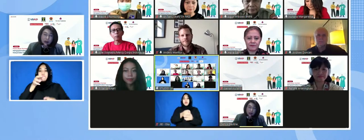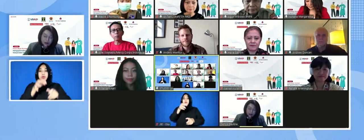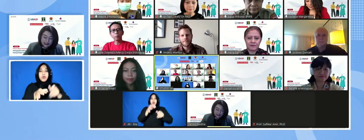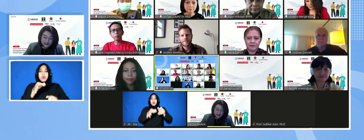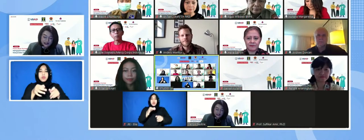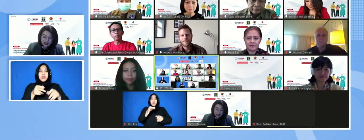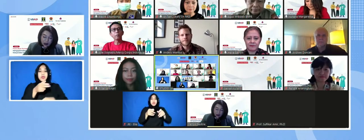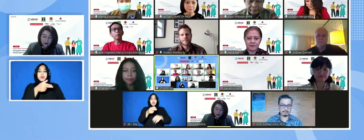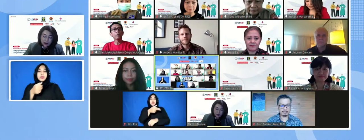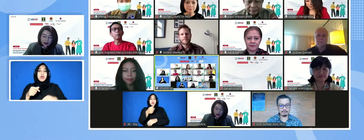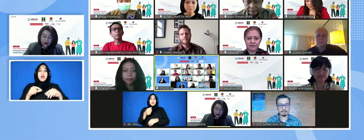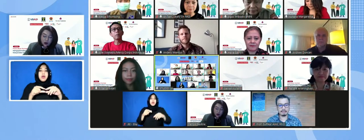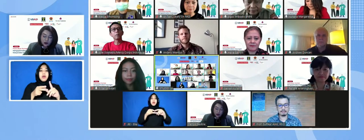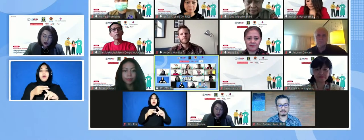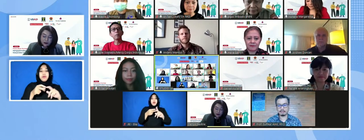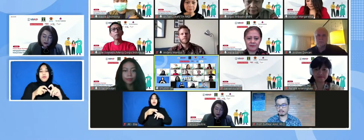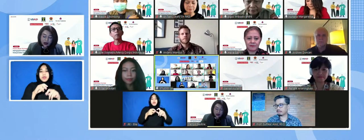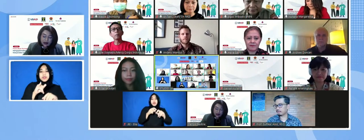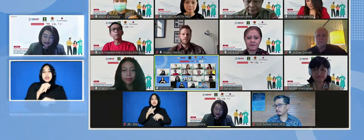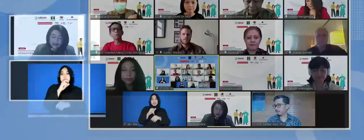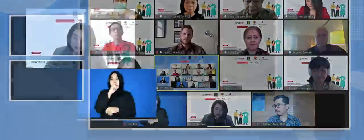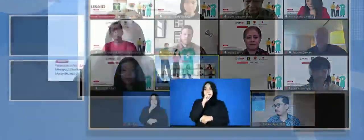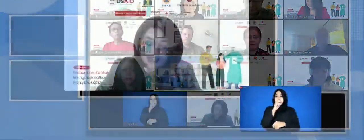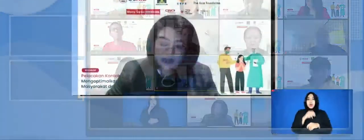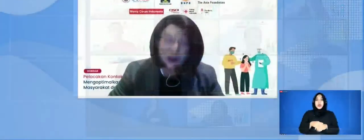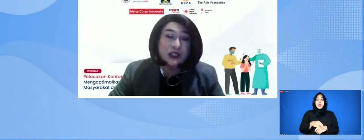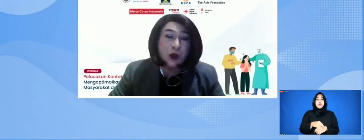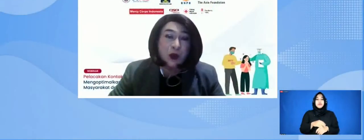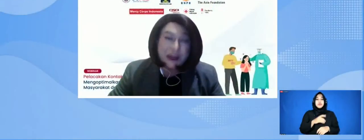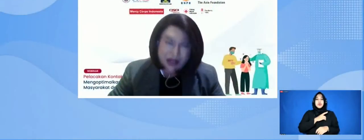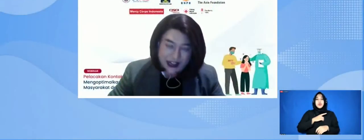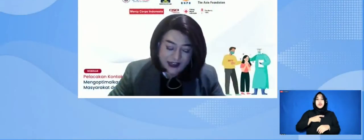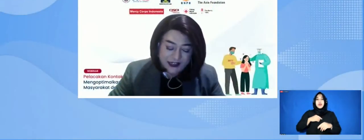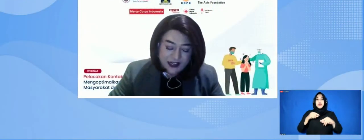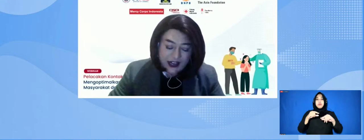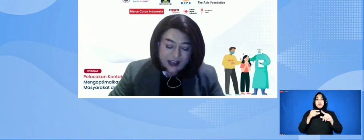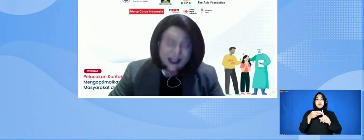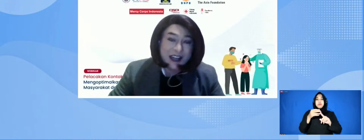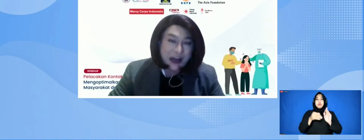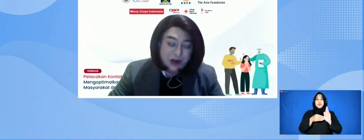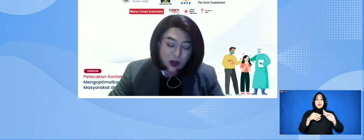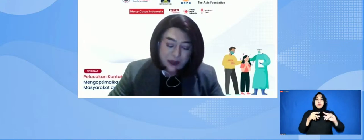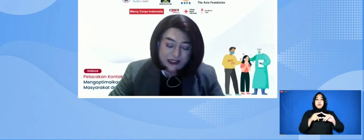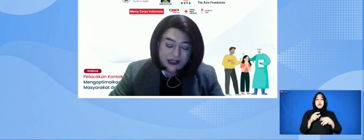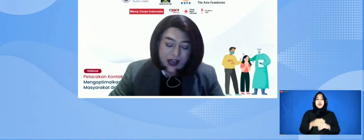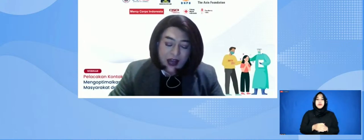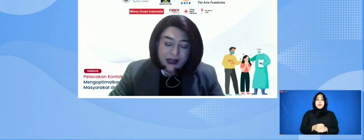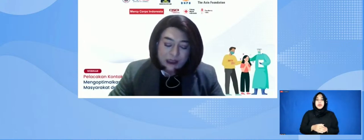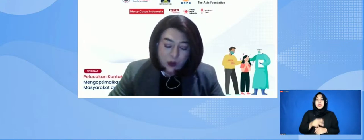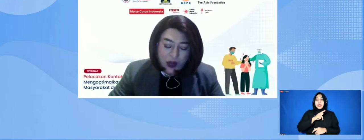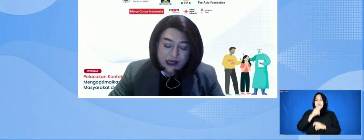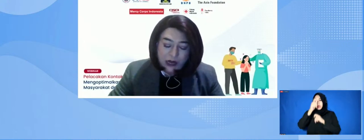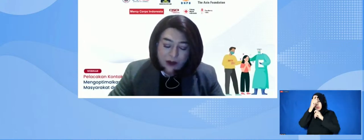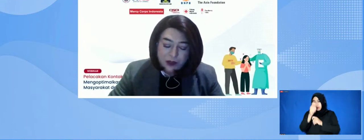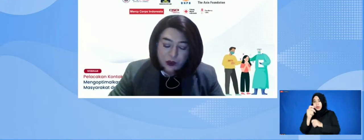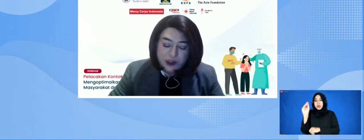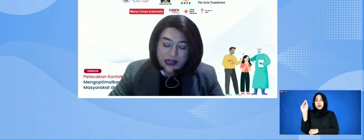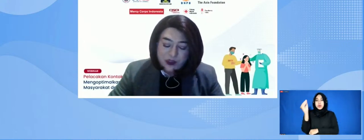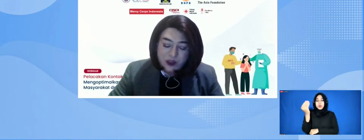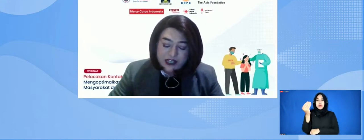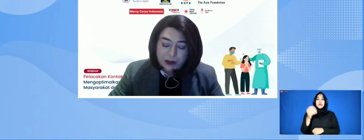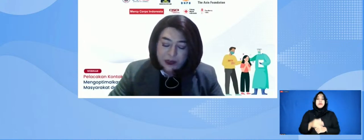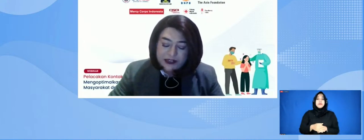atau APEKSI, Bapak Dr. Bima Arya Sugiarto SHUM MA. Yang kami hormati Ketua Dewan